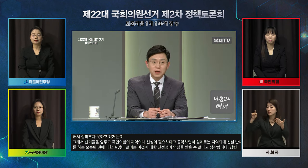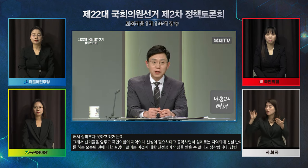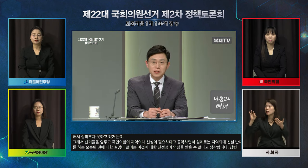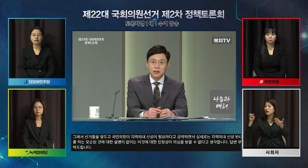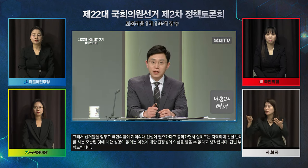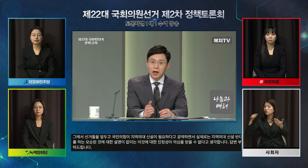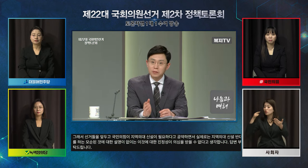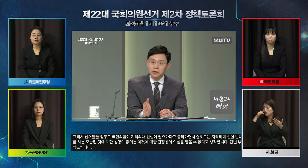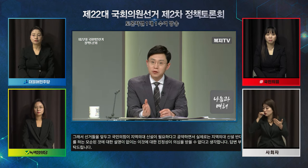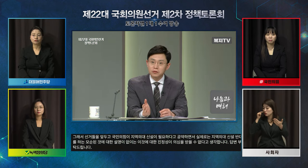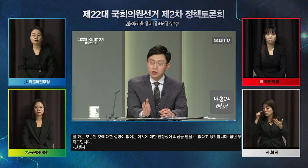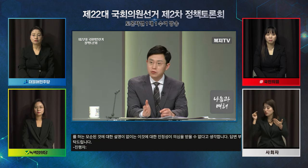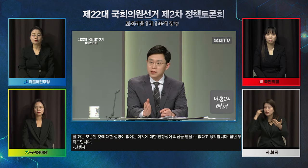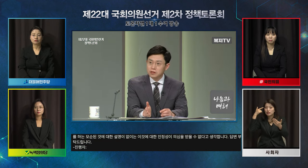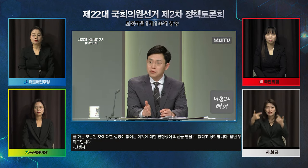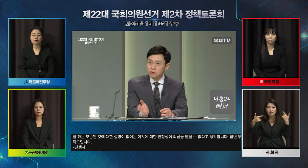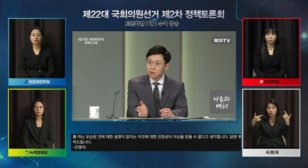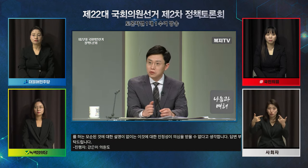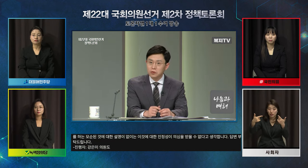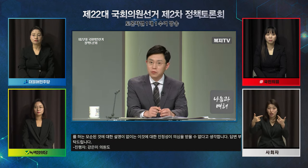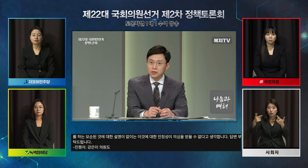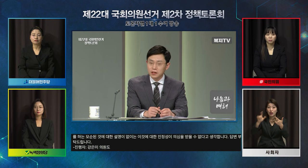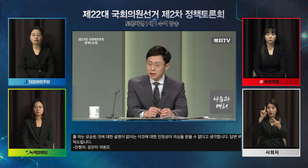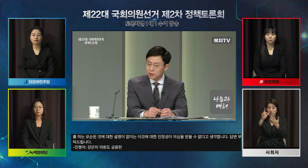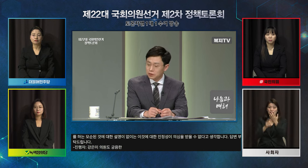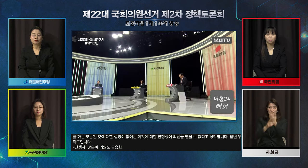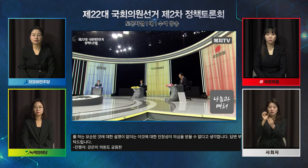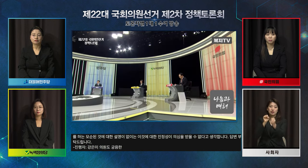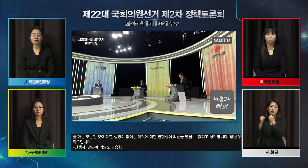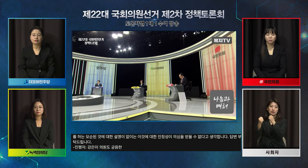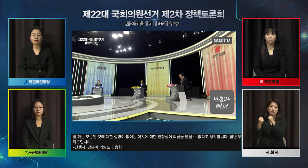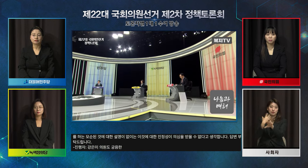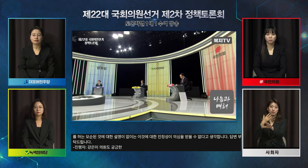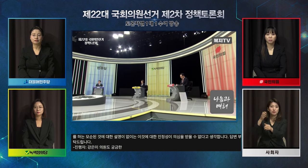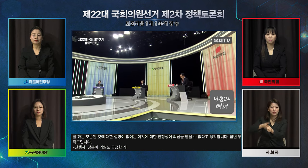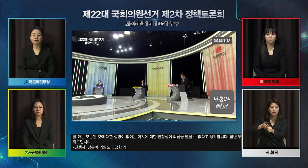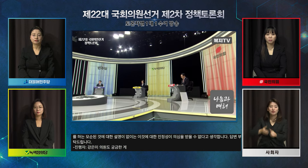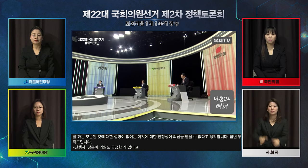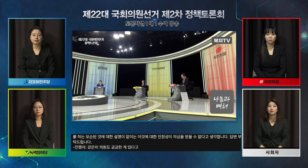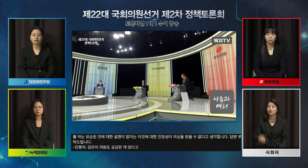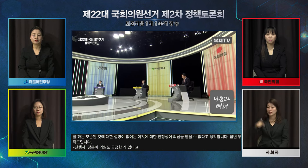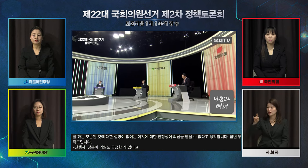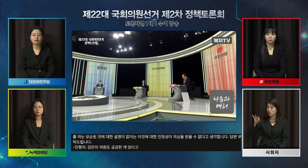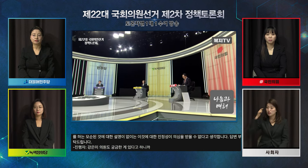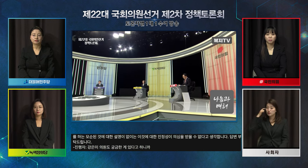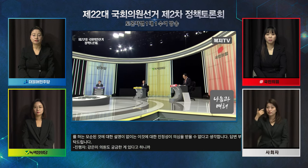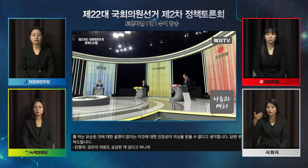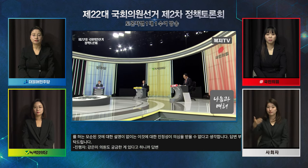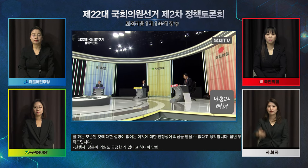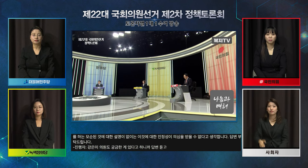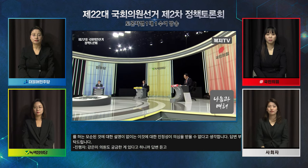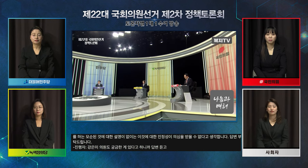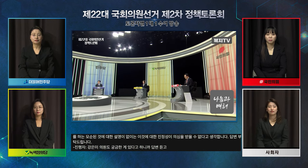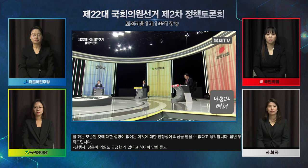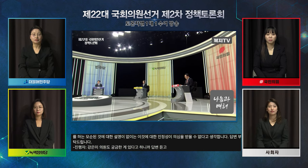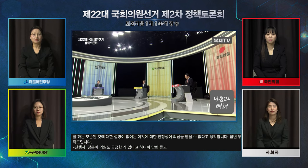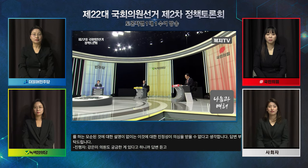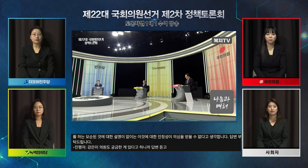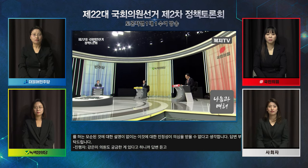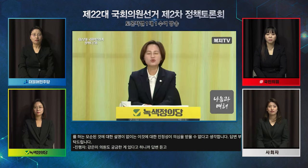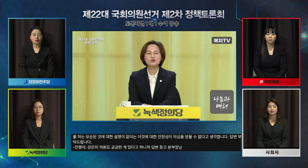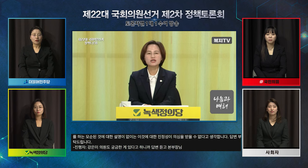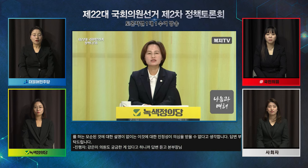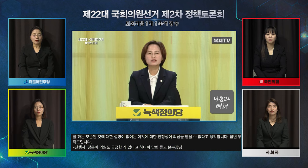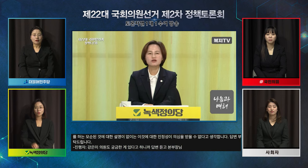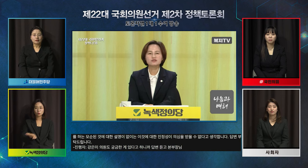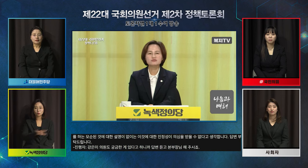궁금하게 있다고 하시니까 강은미 의원 질문까지 듣고 홍성철 본부장 답변 듣도록 하겠습니다. 강은미 의원 해 주시죠. 실제